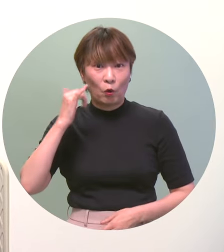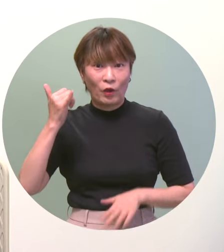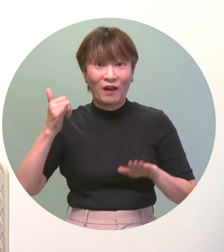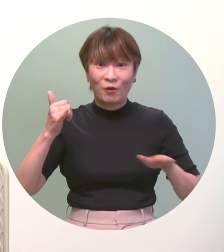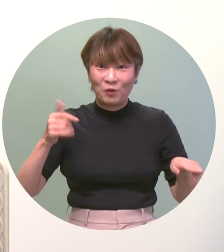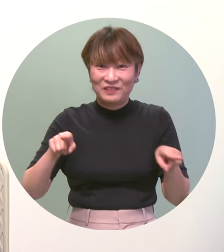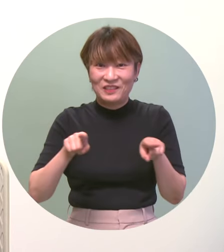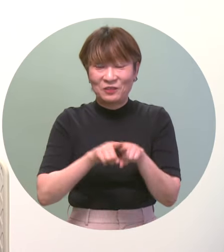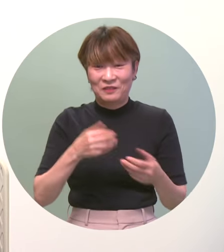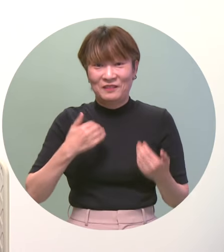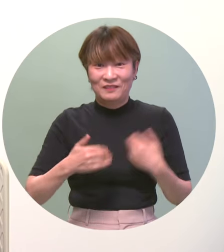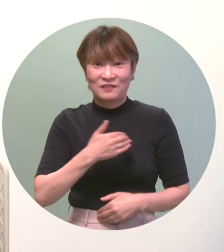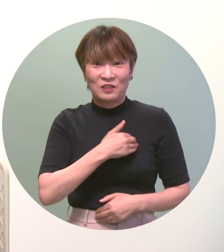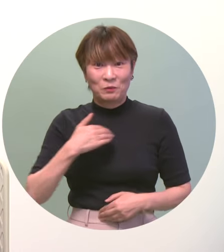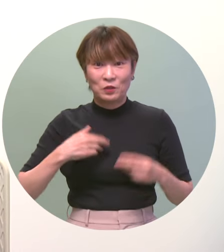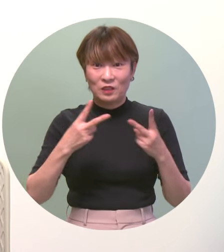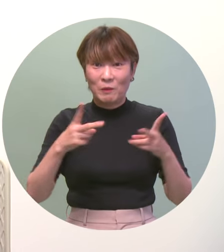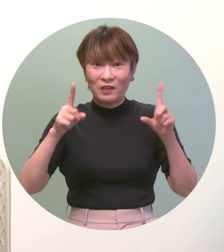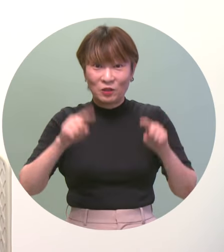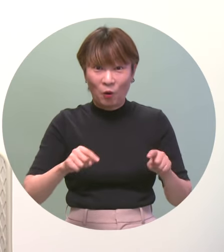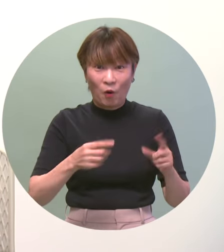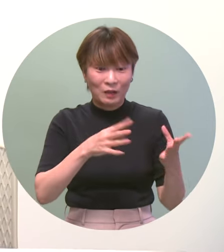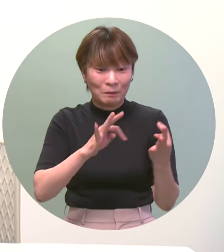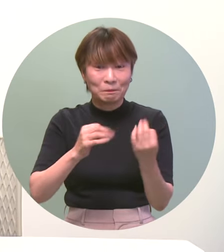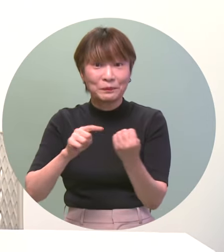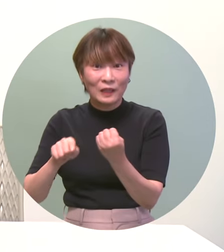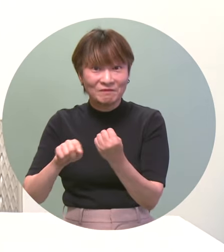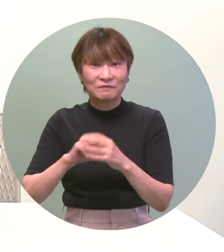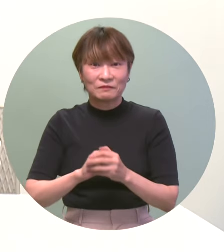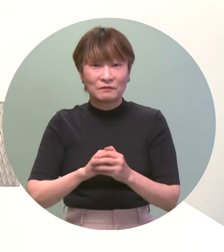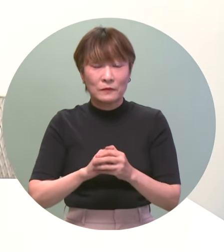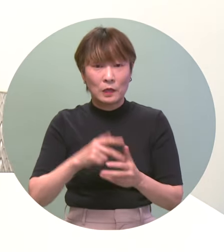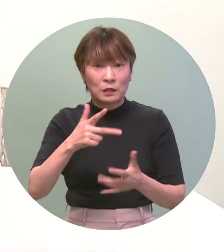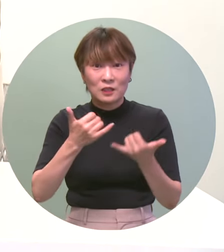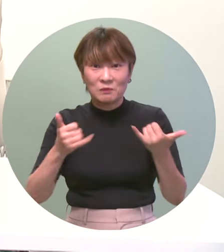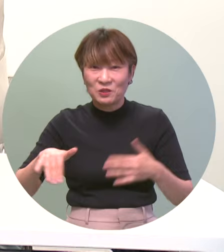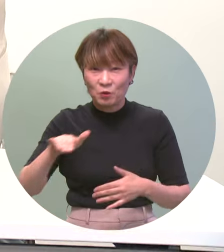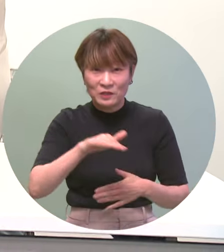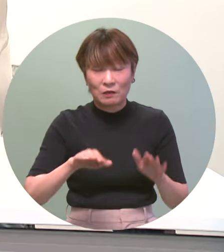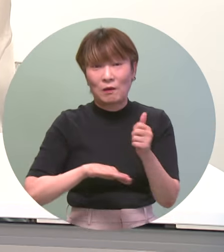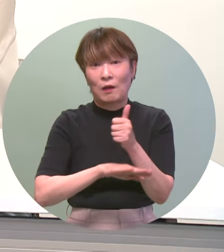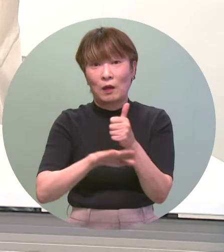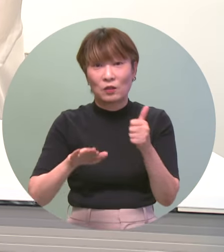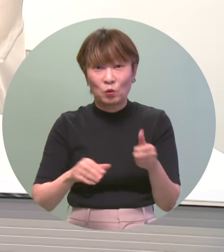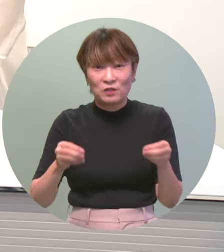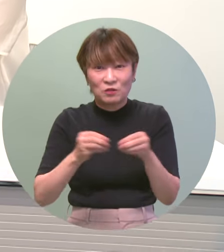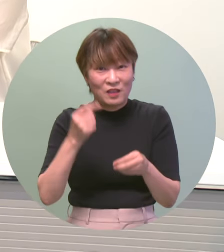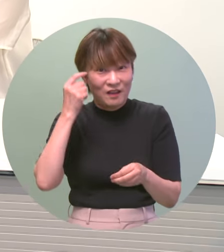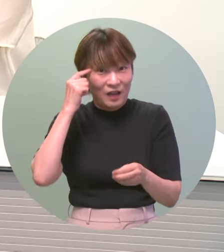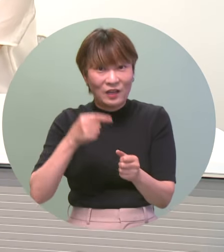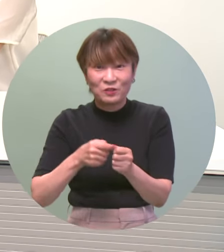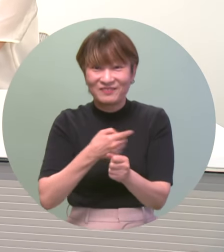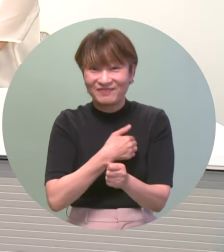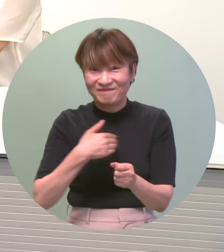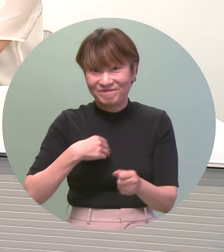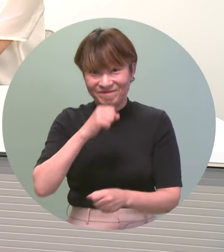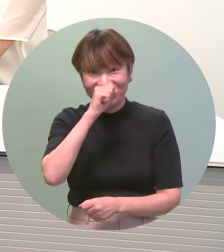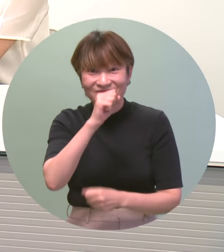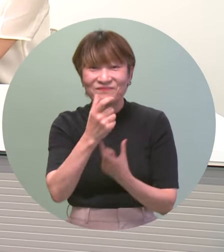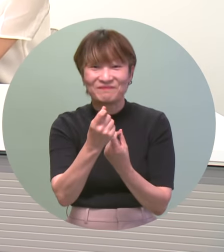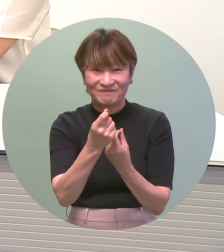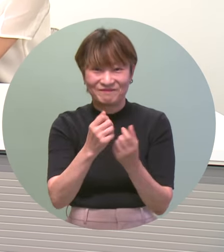めるイベントが目白押しですね。このイベントが市民の皆さんの環境について考えるきっかけにつながってほしい